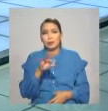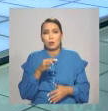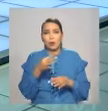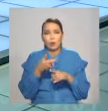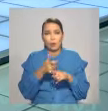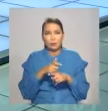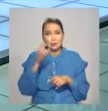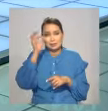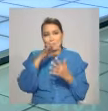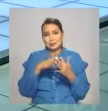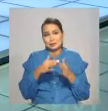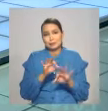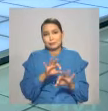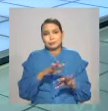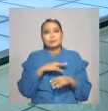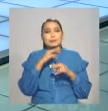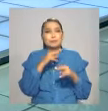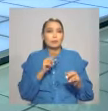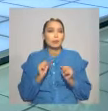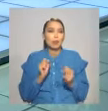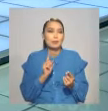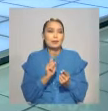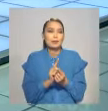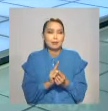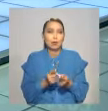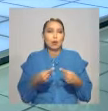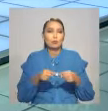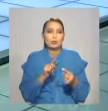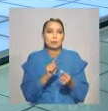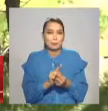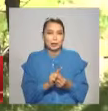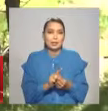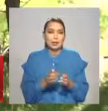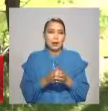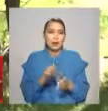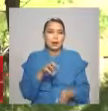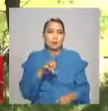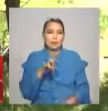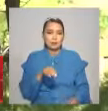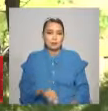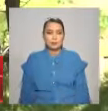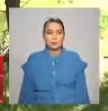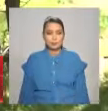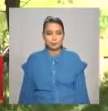сельчане рассказали при обращении в мобильную общественную приемную партии Аманат.